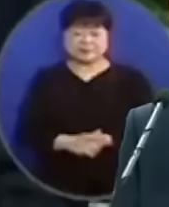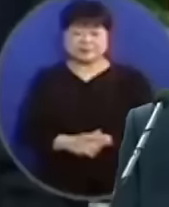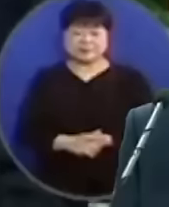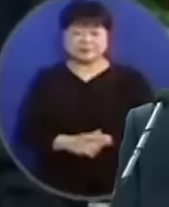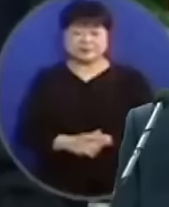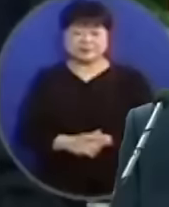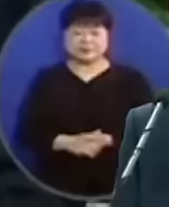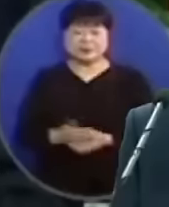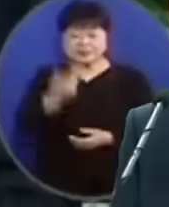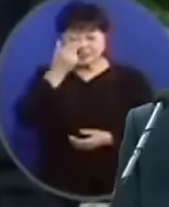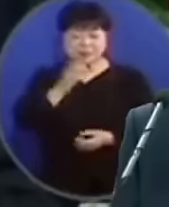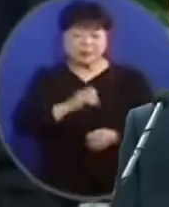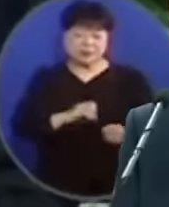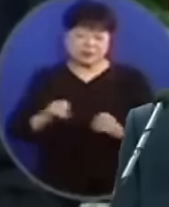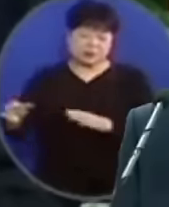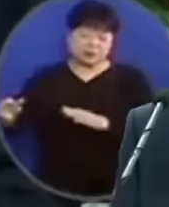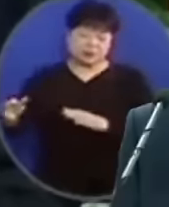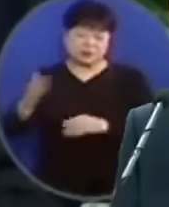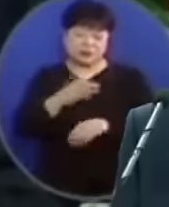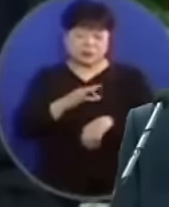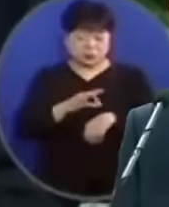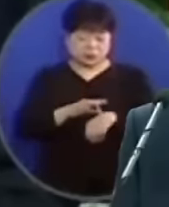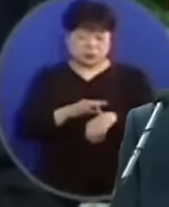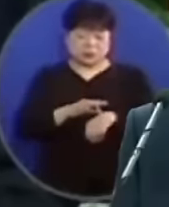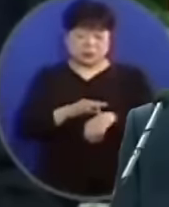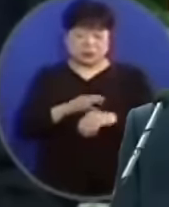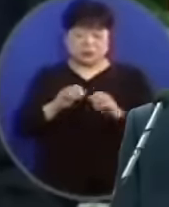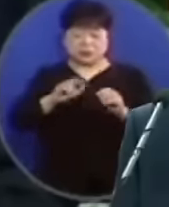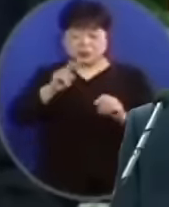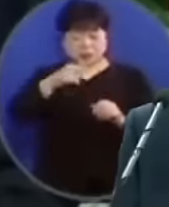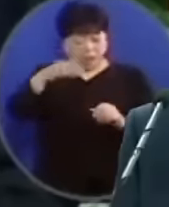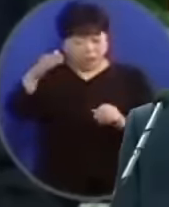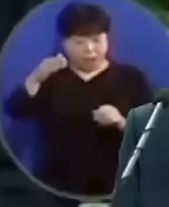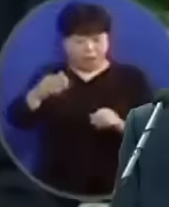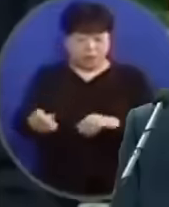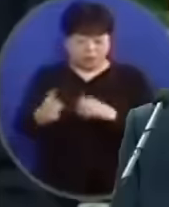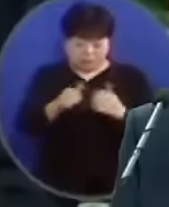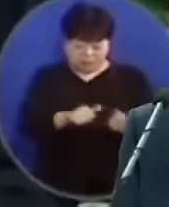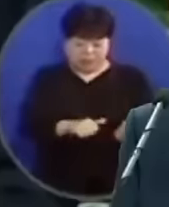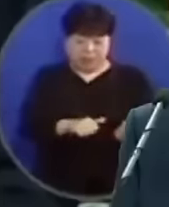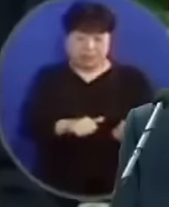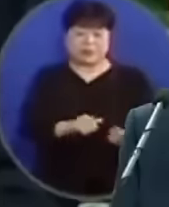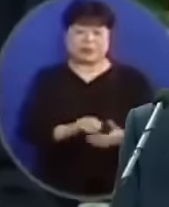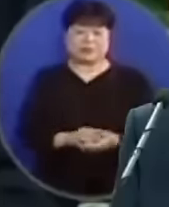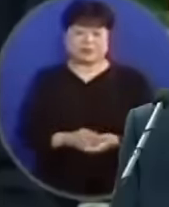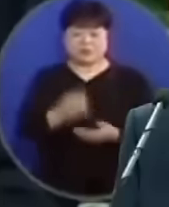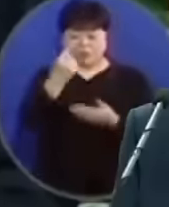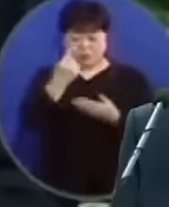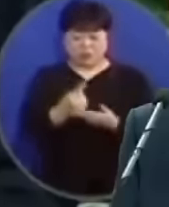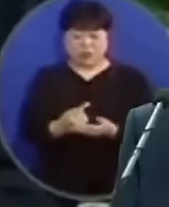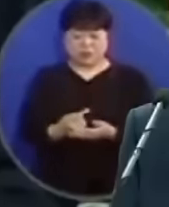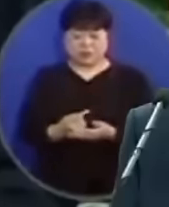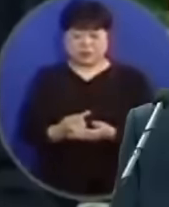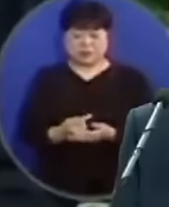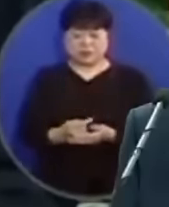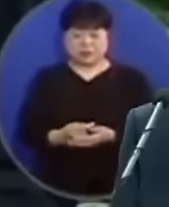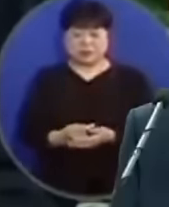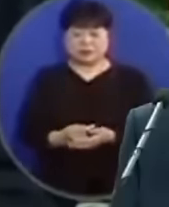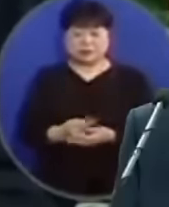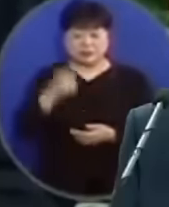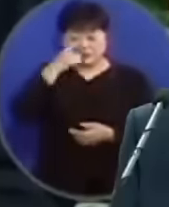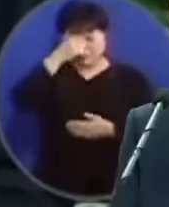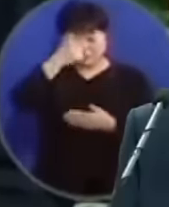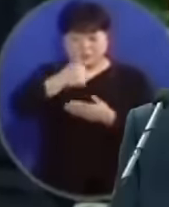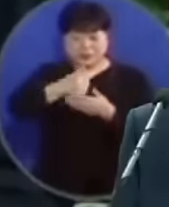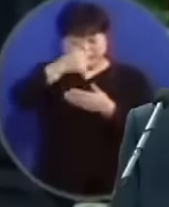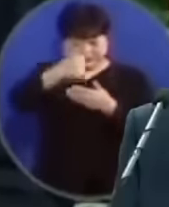영의 생명을 잃어버리고 육체는 말할 수 없이 흙이니 흙으로 돌아가고 사망의 종이 되었지 타락하기 전에는 죽도록 만들어 놓은 사람이 아닌